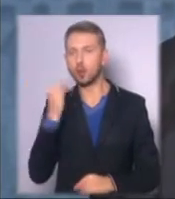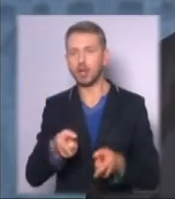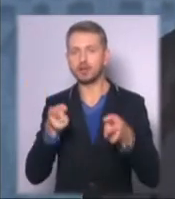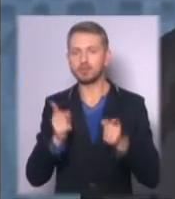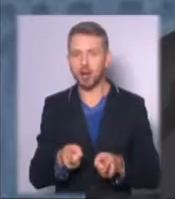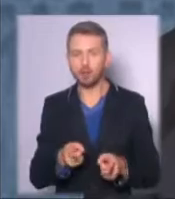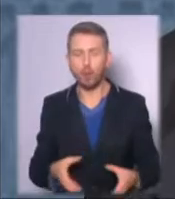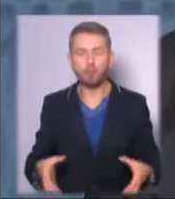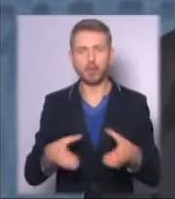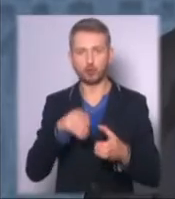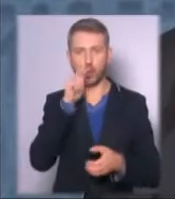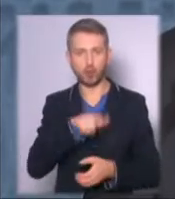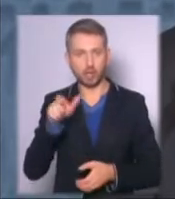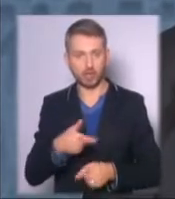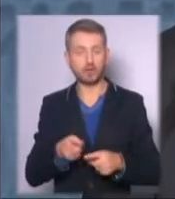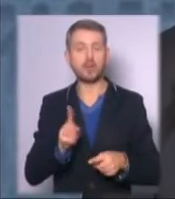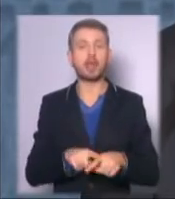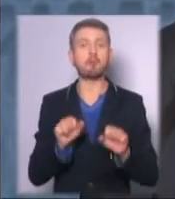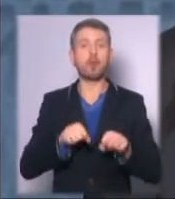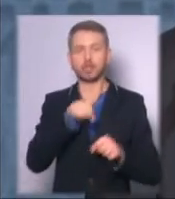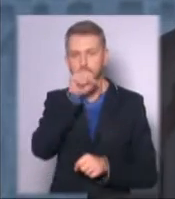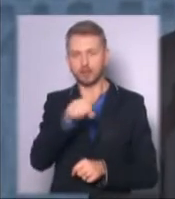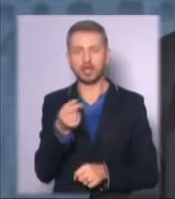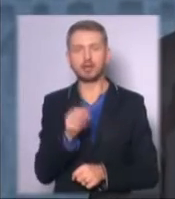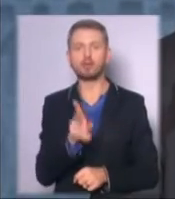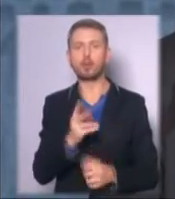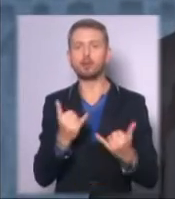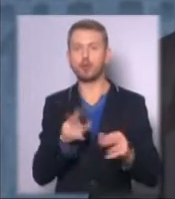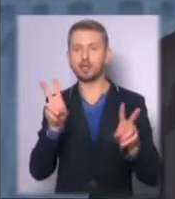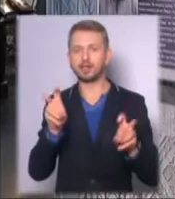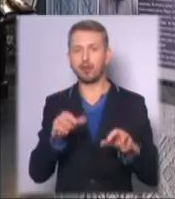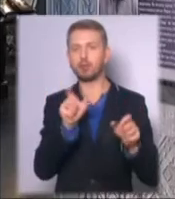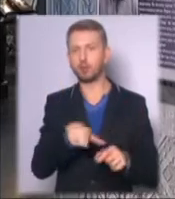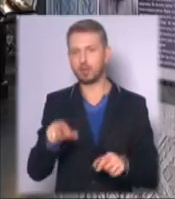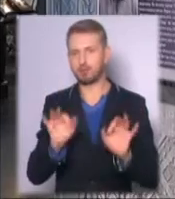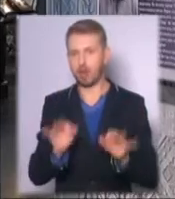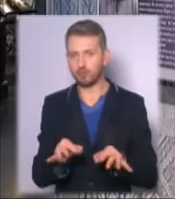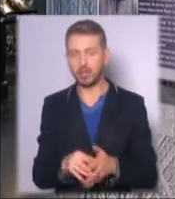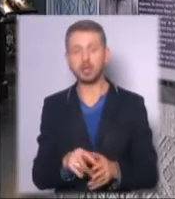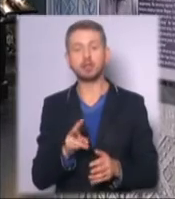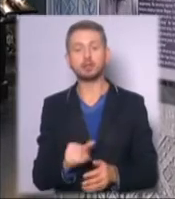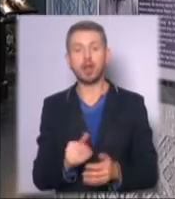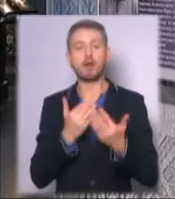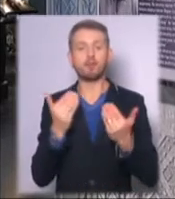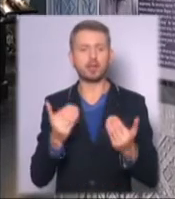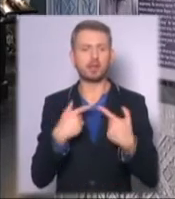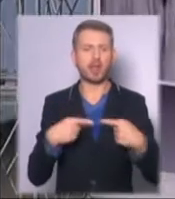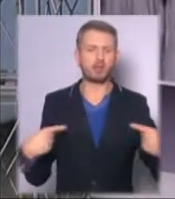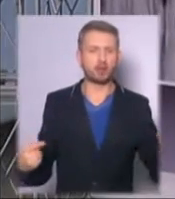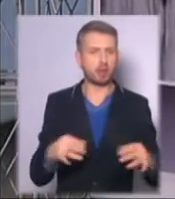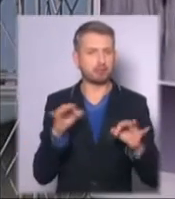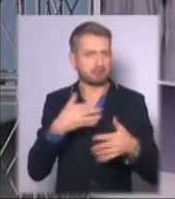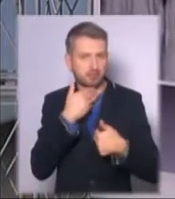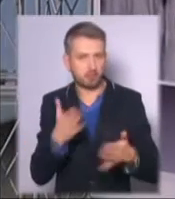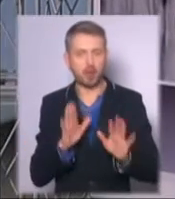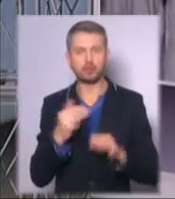об'єднує українців. Це стало можливим саме завдяки тим, кого ми сьогодні називаємо «люди правди». На виставці ні експонатів, ні речових доказів, лише